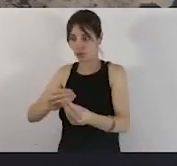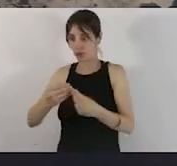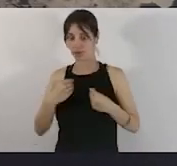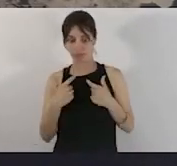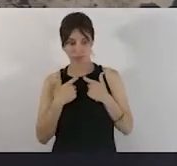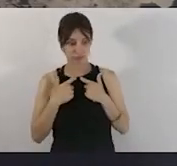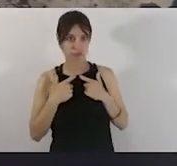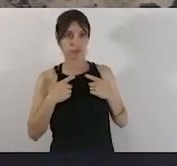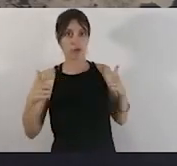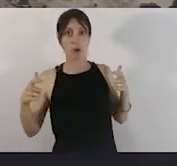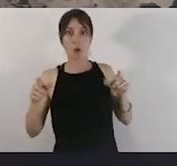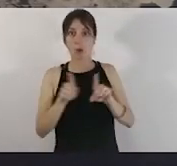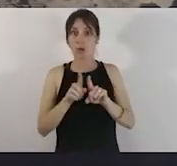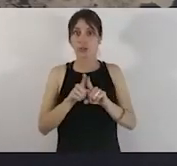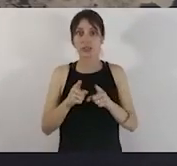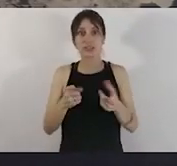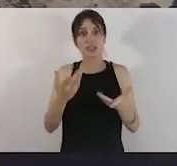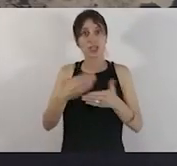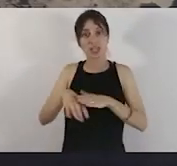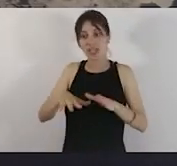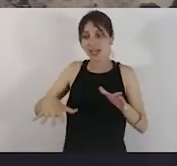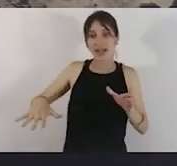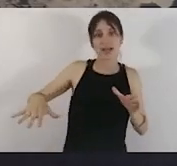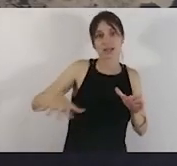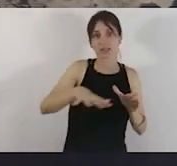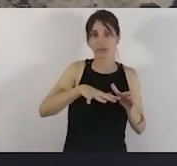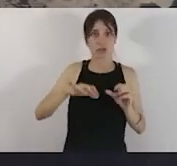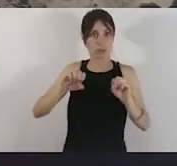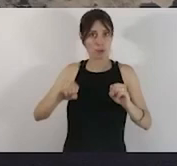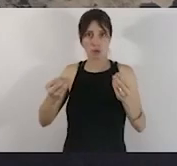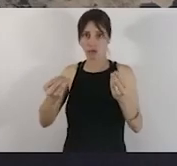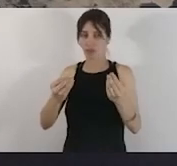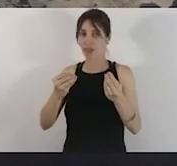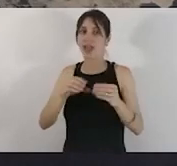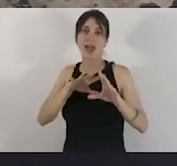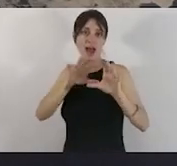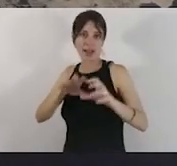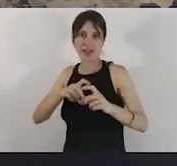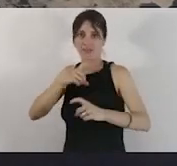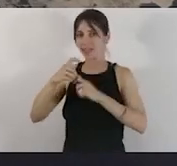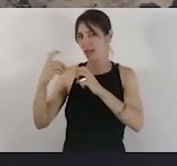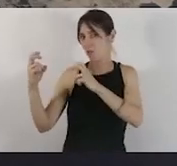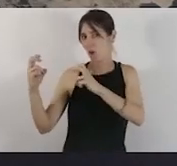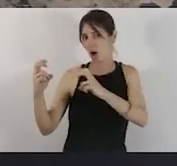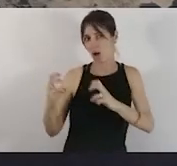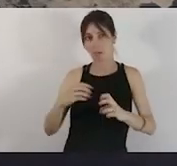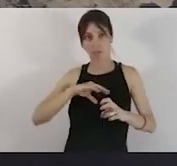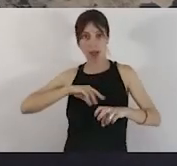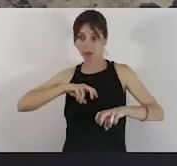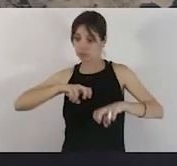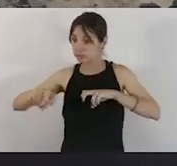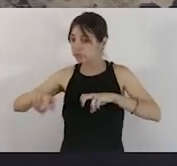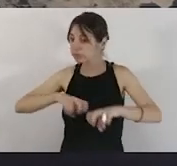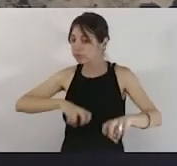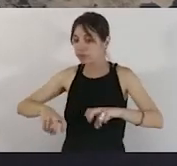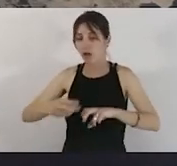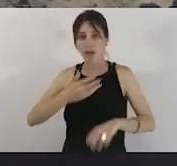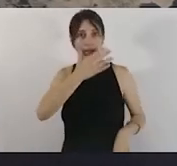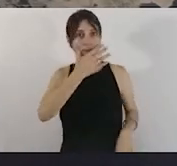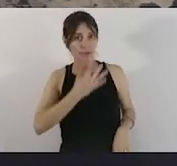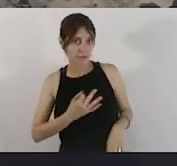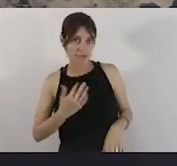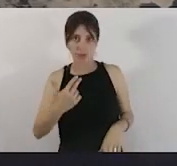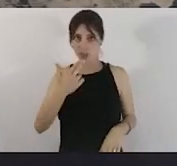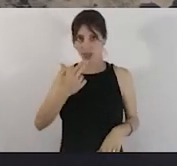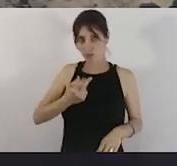baisser l'agressivité dans l'espace urbain parce qu'il est plus facile de s'y déplacer et il est plus facile de l'utiliser. Voilà